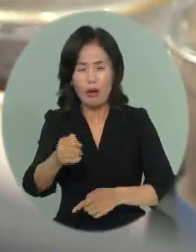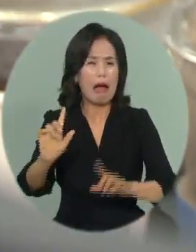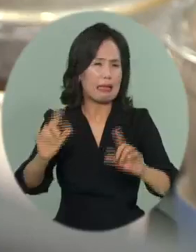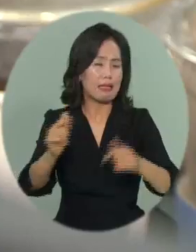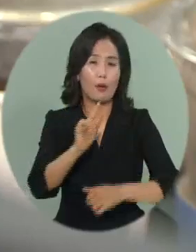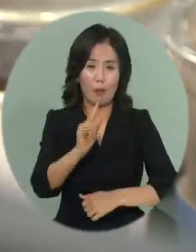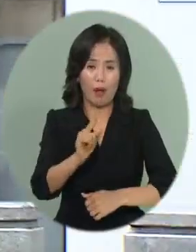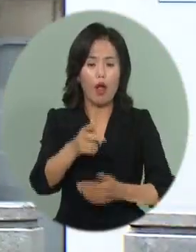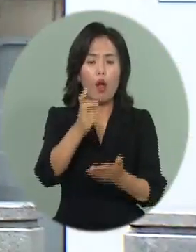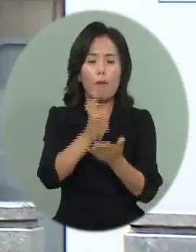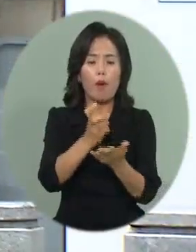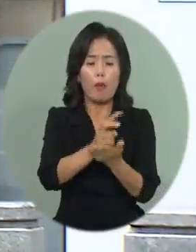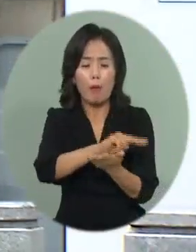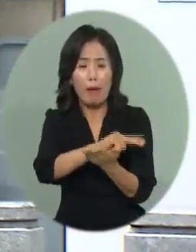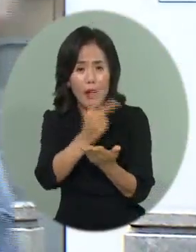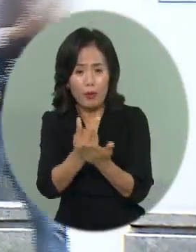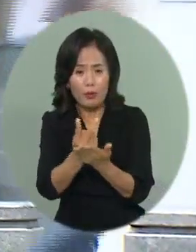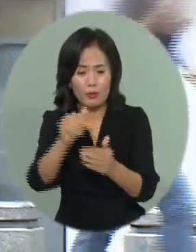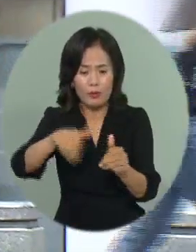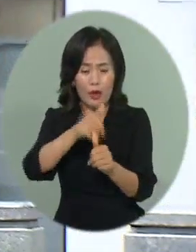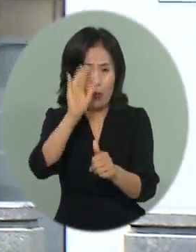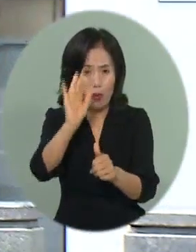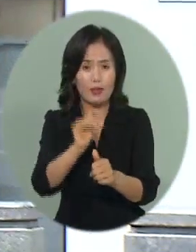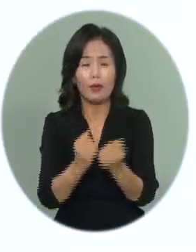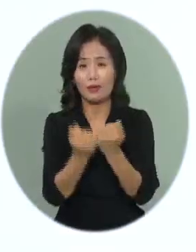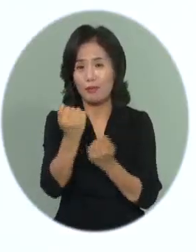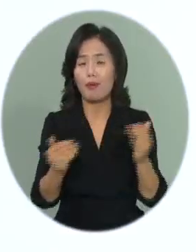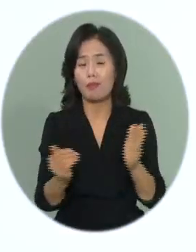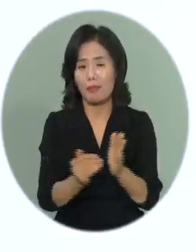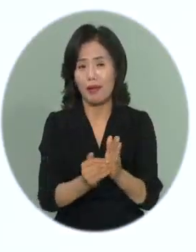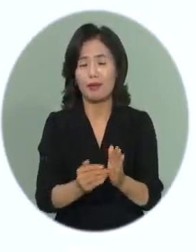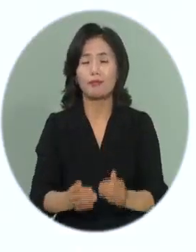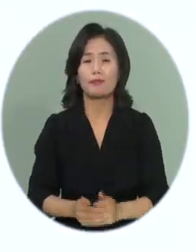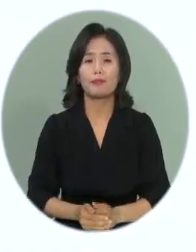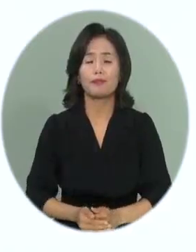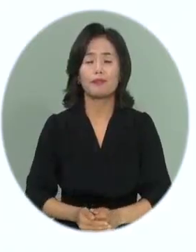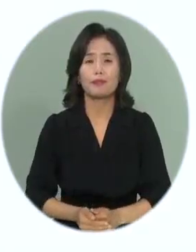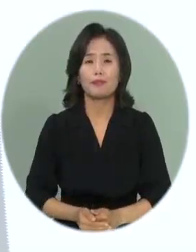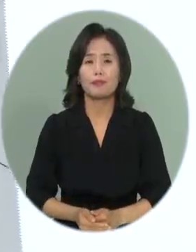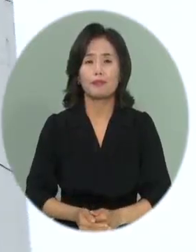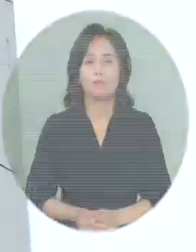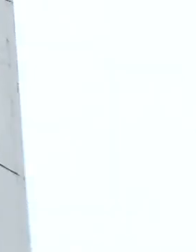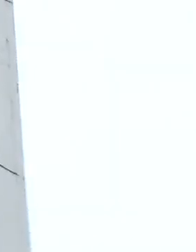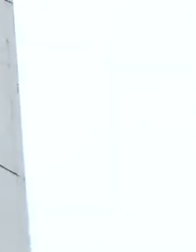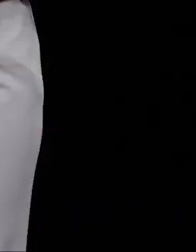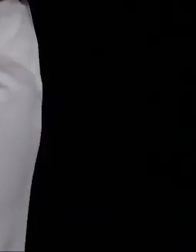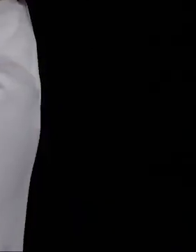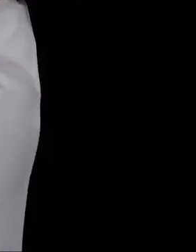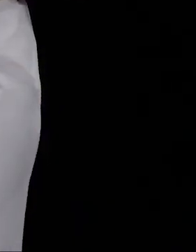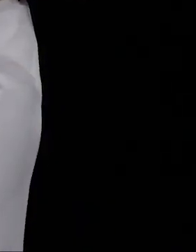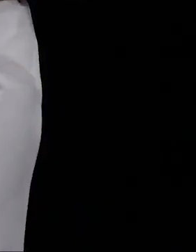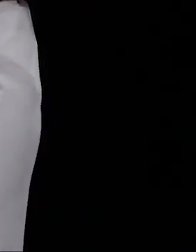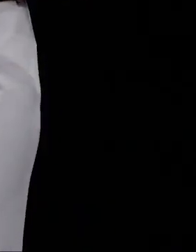것은 아니라며 법률 개정 상황 등을 지켜보겠다고 설명했습니다. MBC 뉴스 문형철입니다.